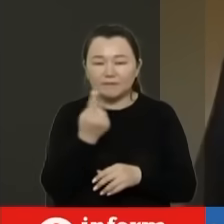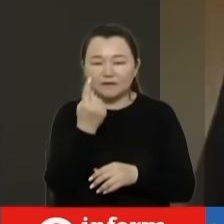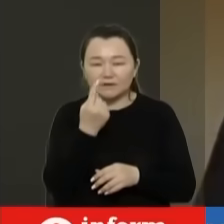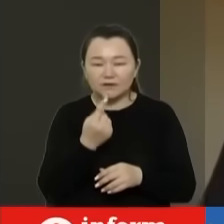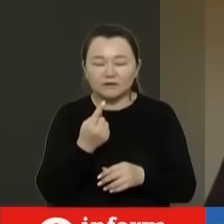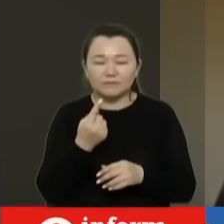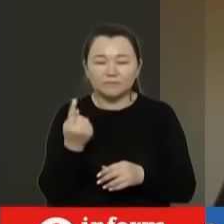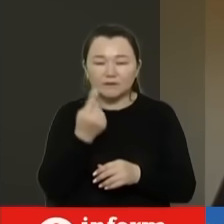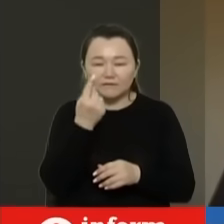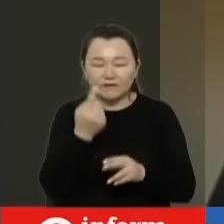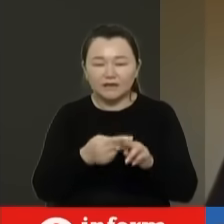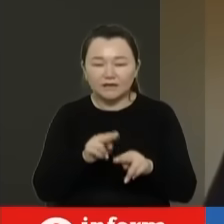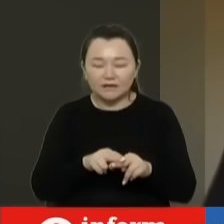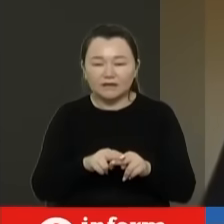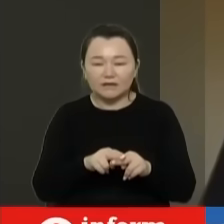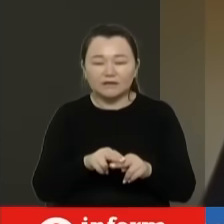бірінші сол